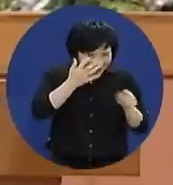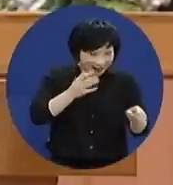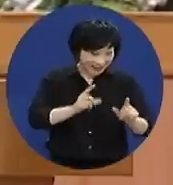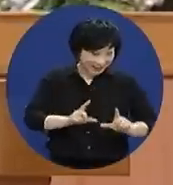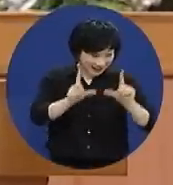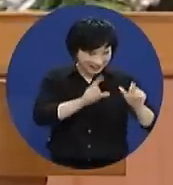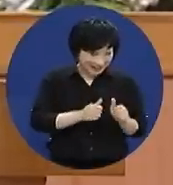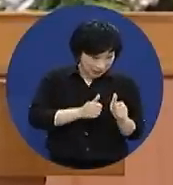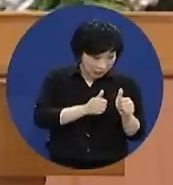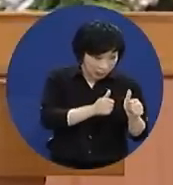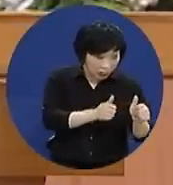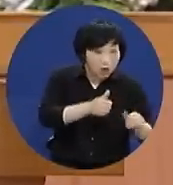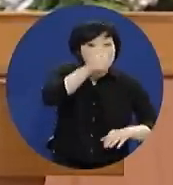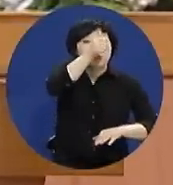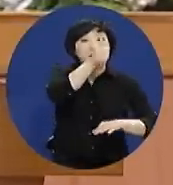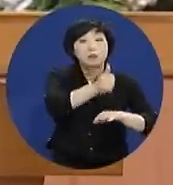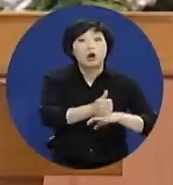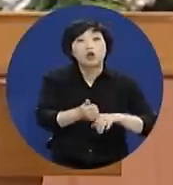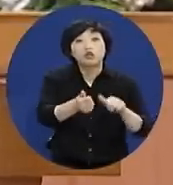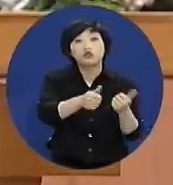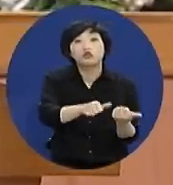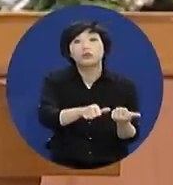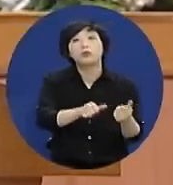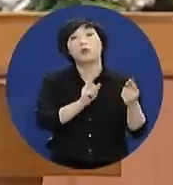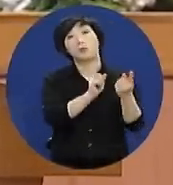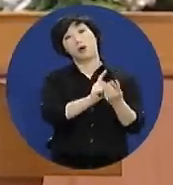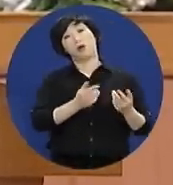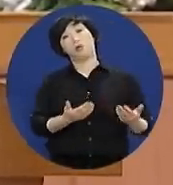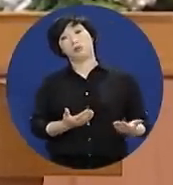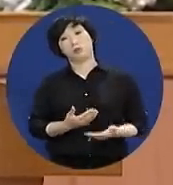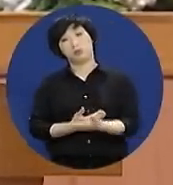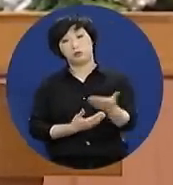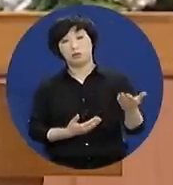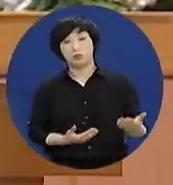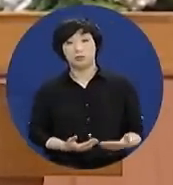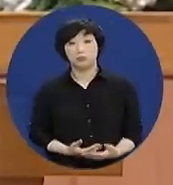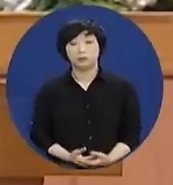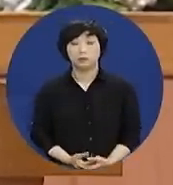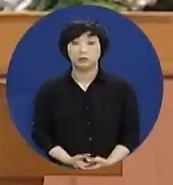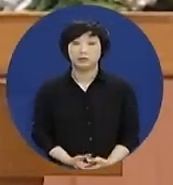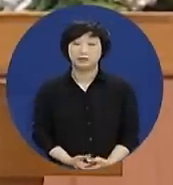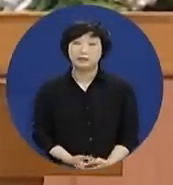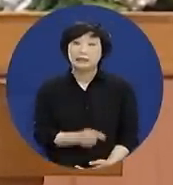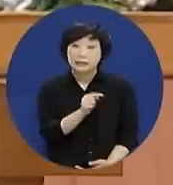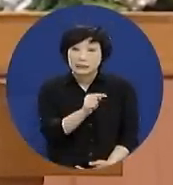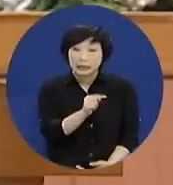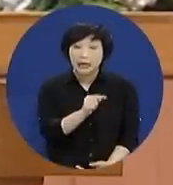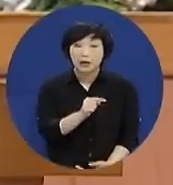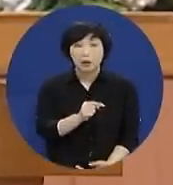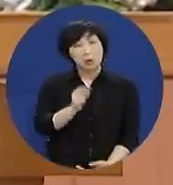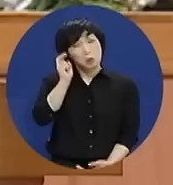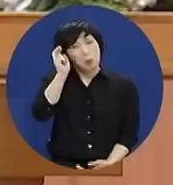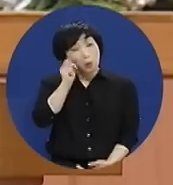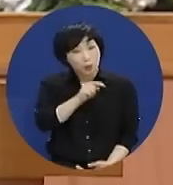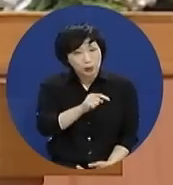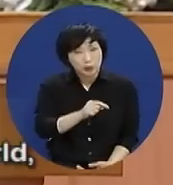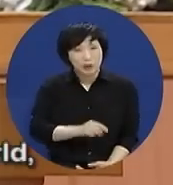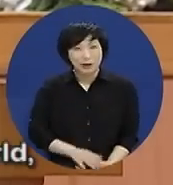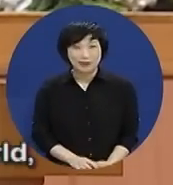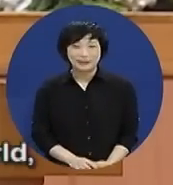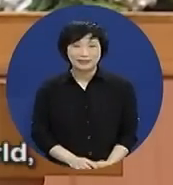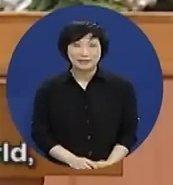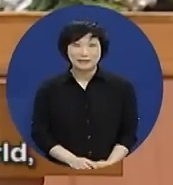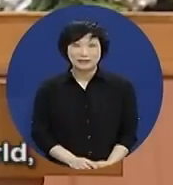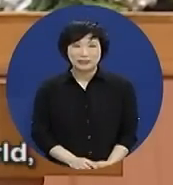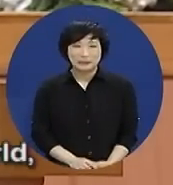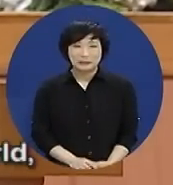要求を満足させるごとに心が傾いてしまいかしに生きる中でいつの間にか